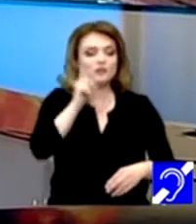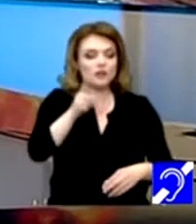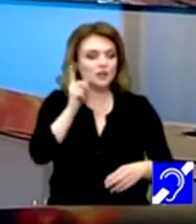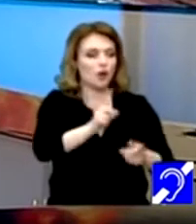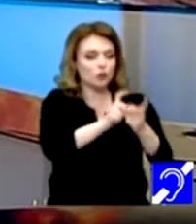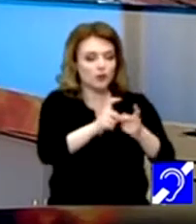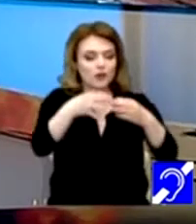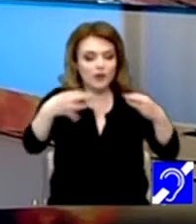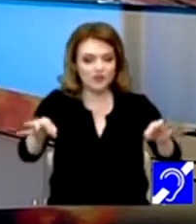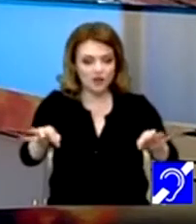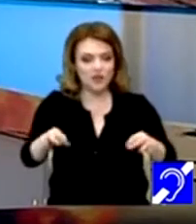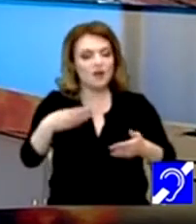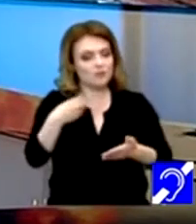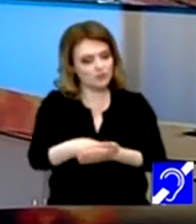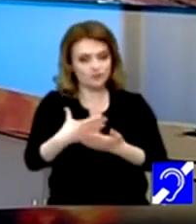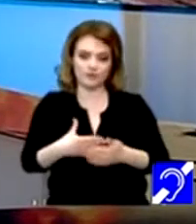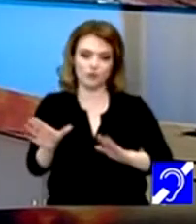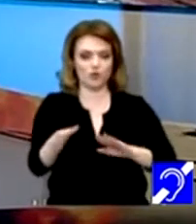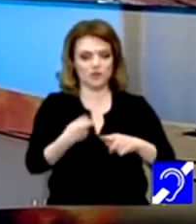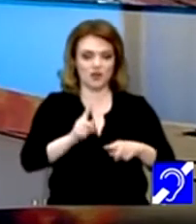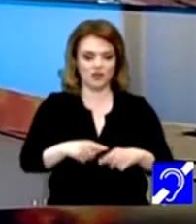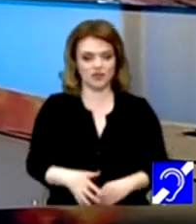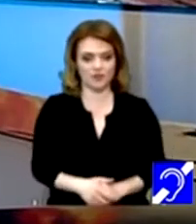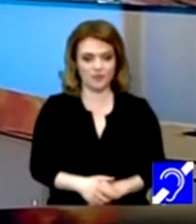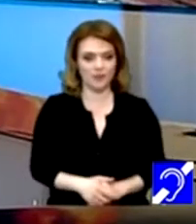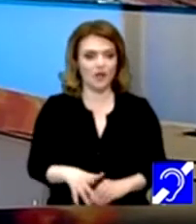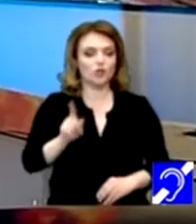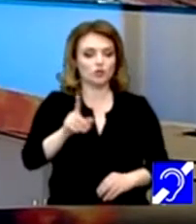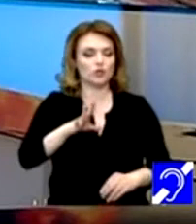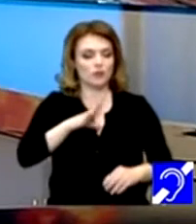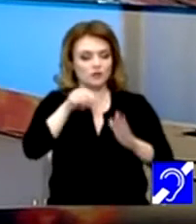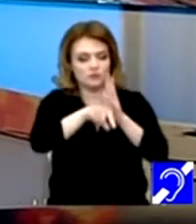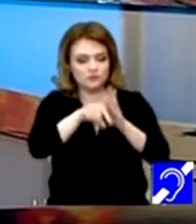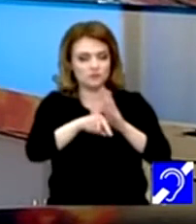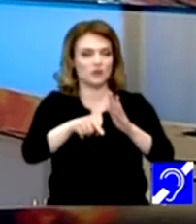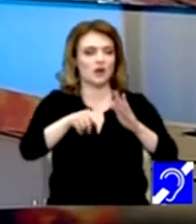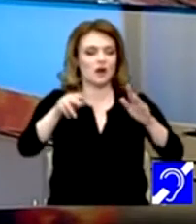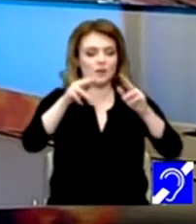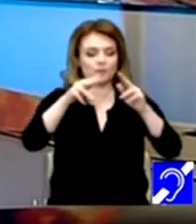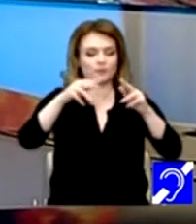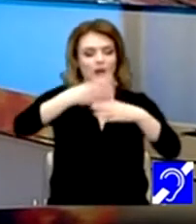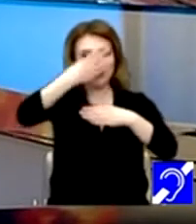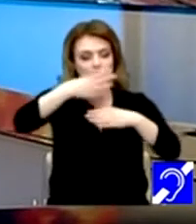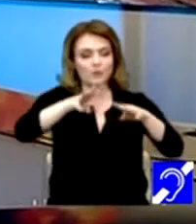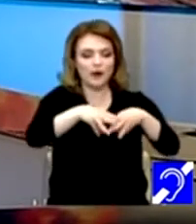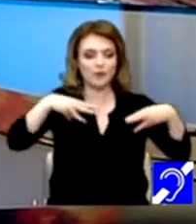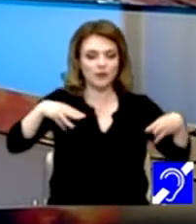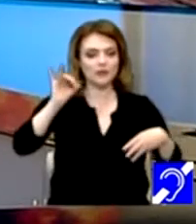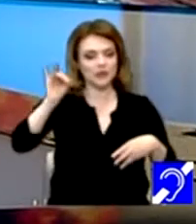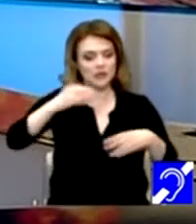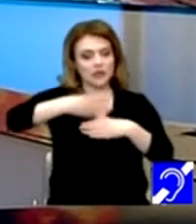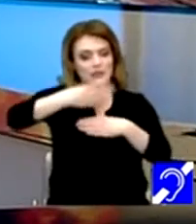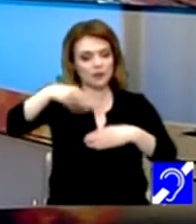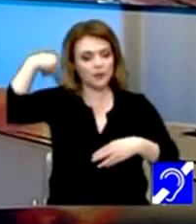preț scump. Protestul anticomunist din centrul Chișinăului a degenerat în violențe și bătăi, iar sediile Parlamentului și